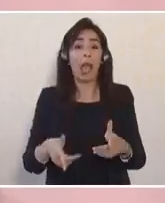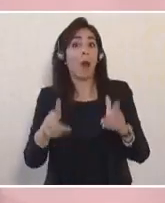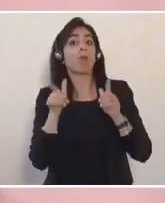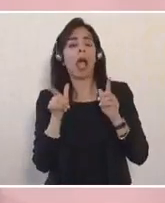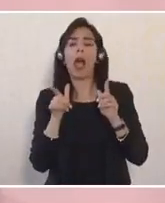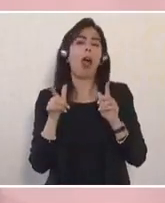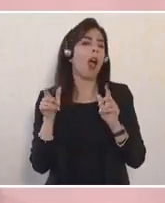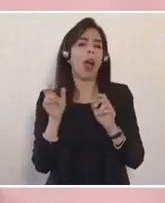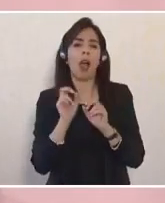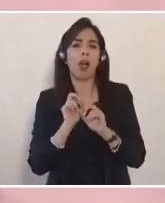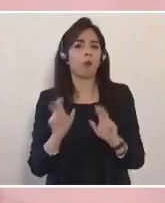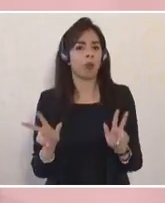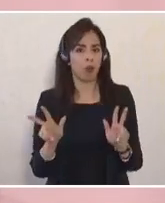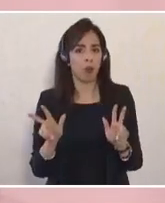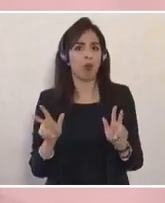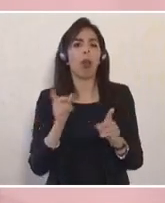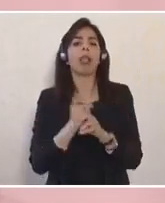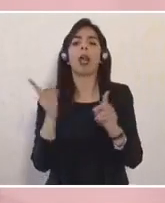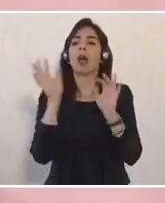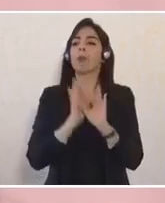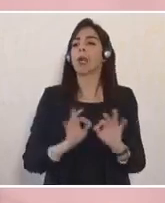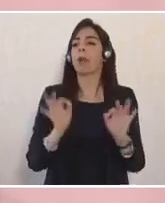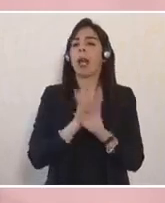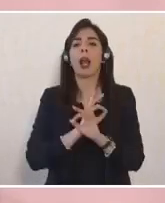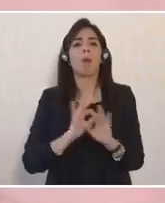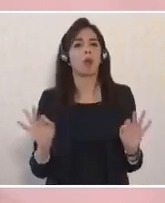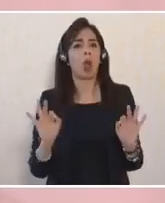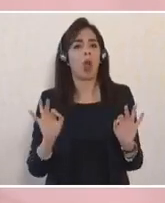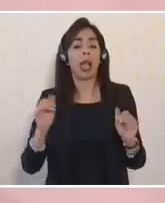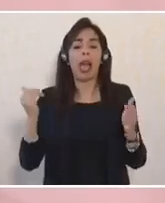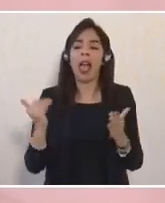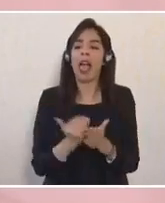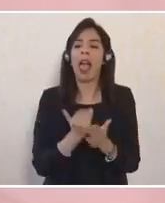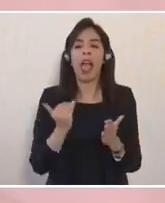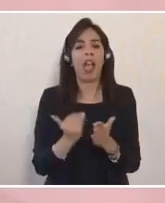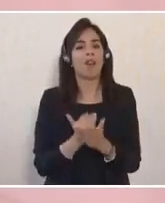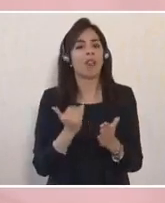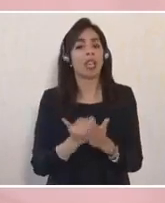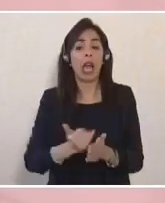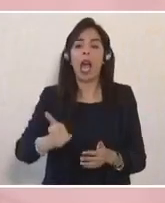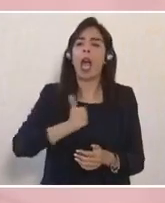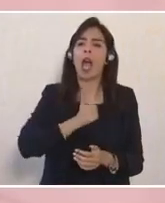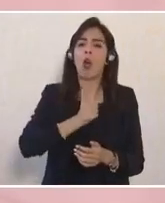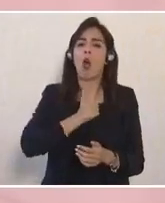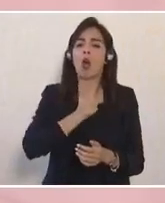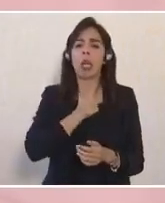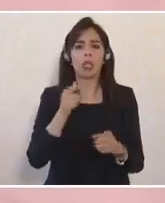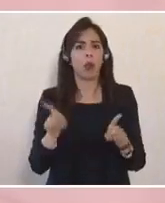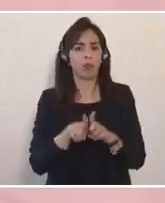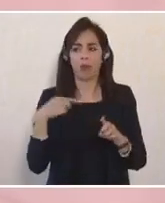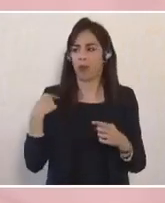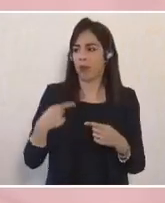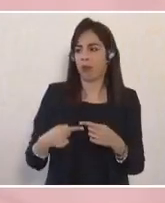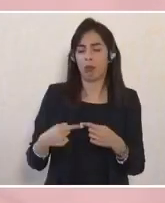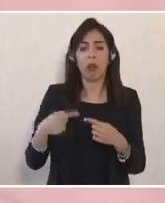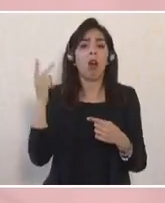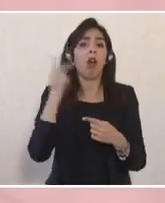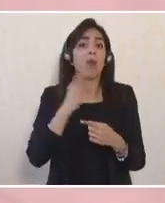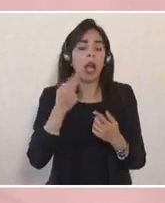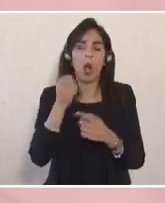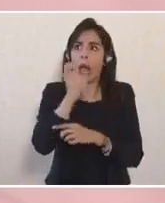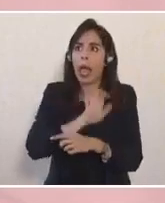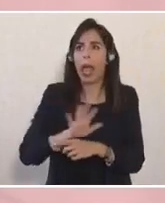da evitare lo stesso egoismo che ha caratterizzato le nostre decisioni, non tanto quelle europee, a proposito,